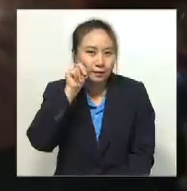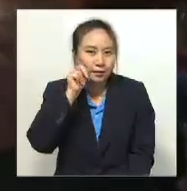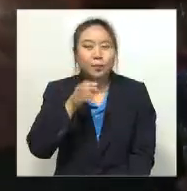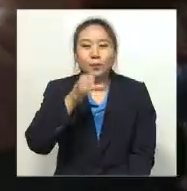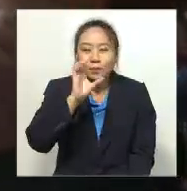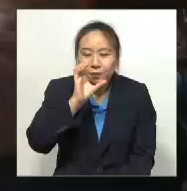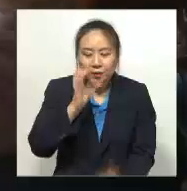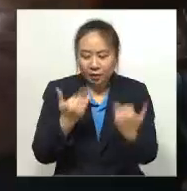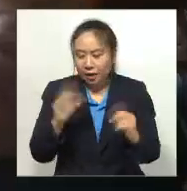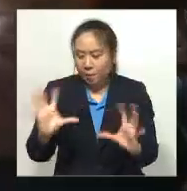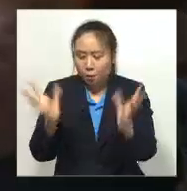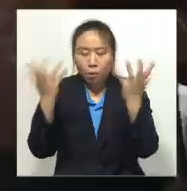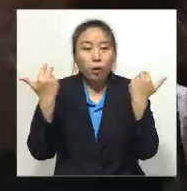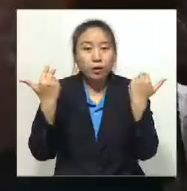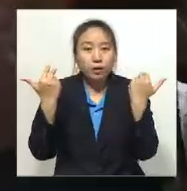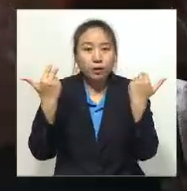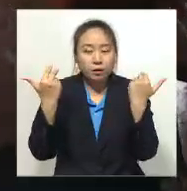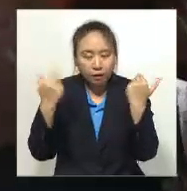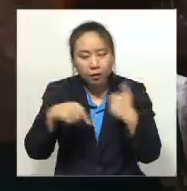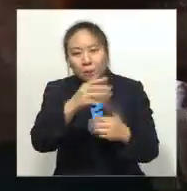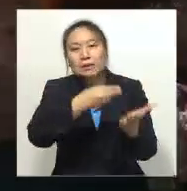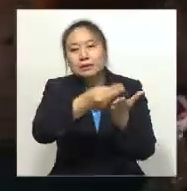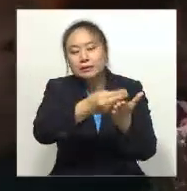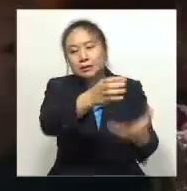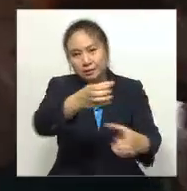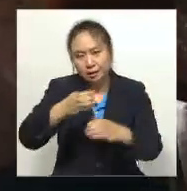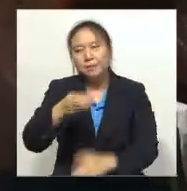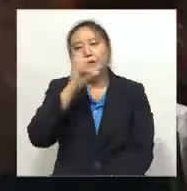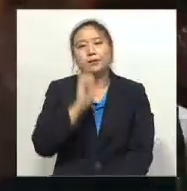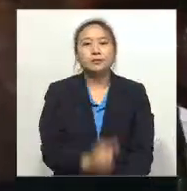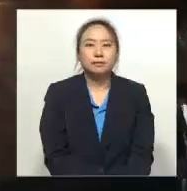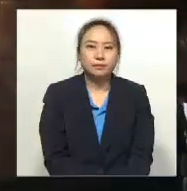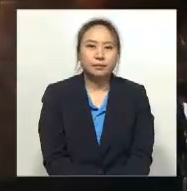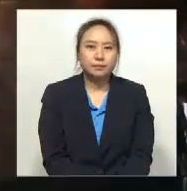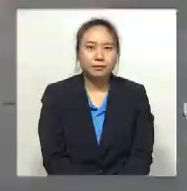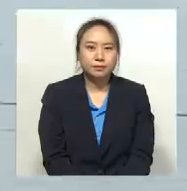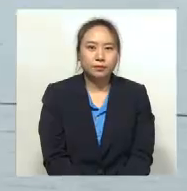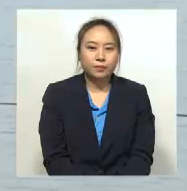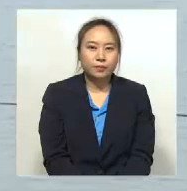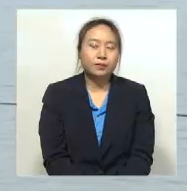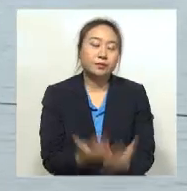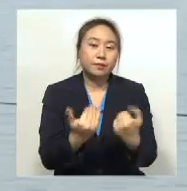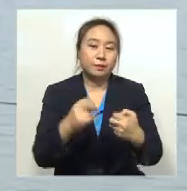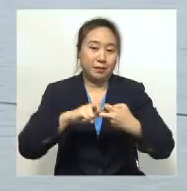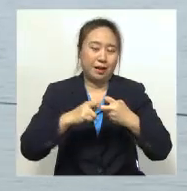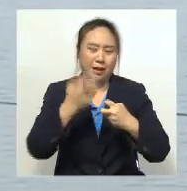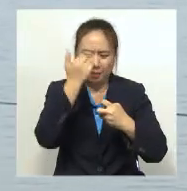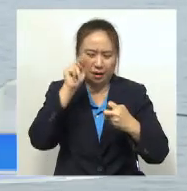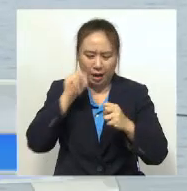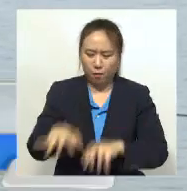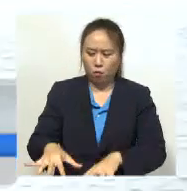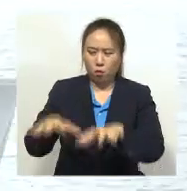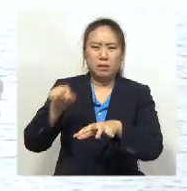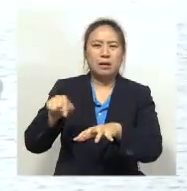กินละไปซื้อกับผู้ใดขึ้นไปซื้อเถิงเลยจะได้กินนี่ก็ได้ ส่วนสาเหตุที่น้ำท่วมในหมู่บ้านป